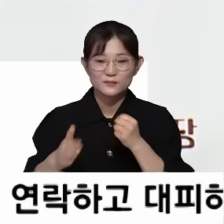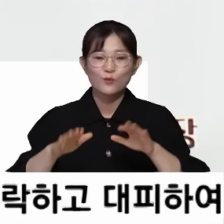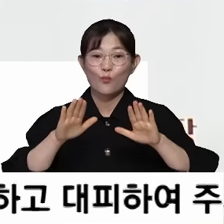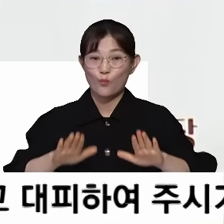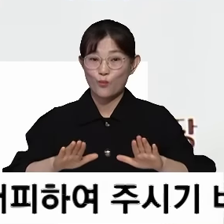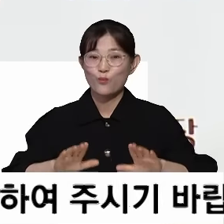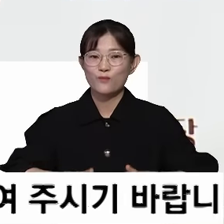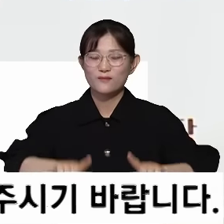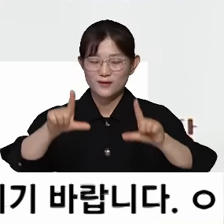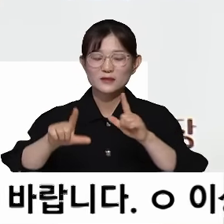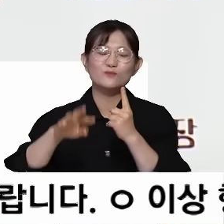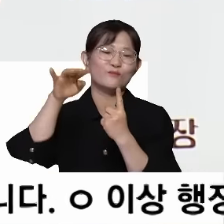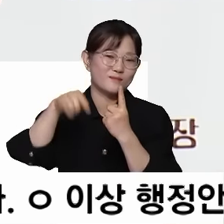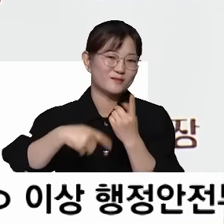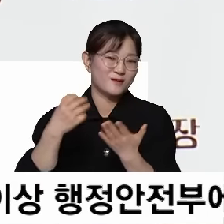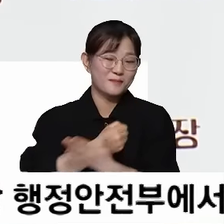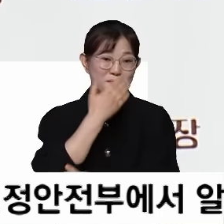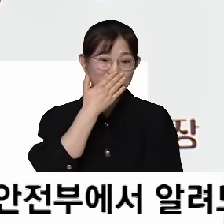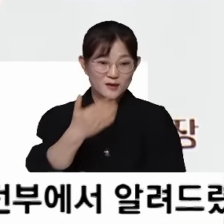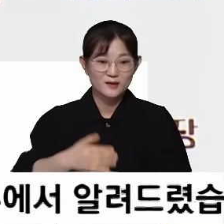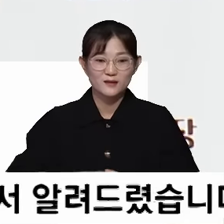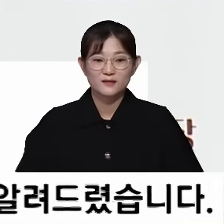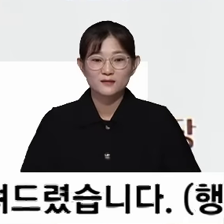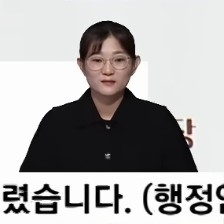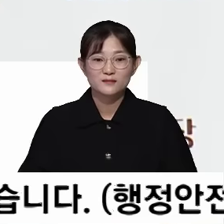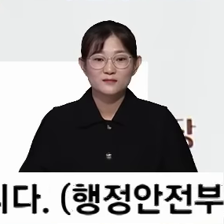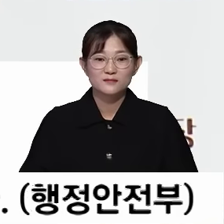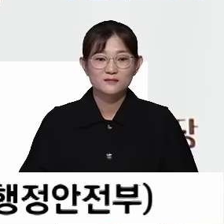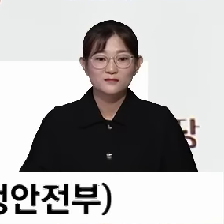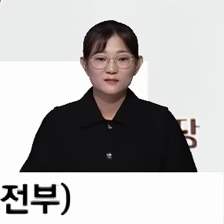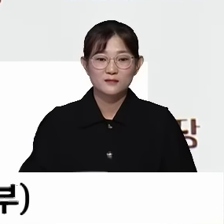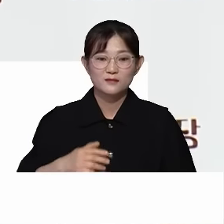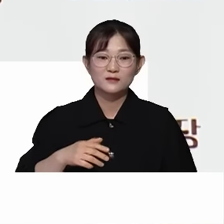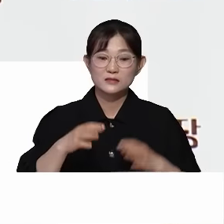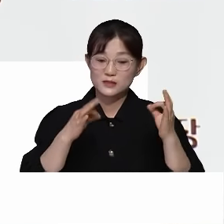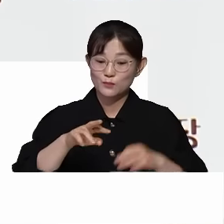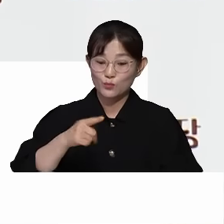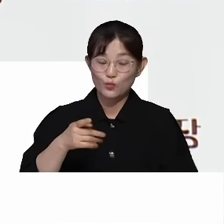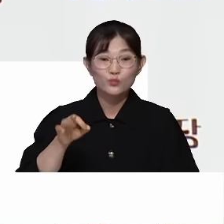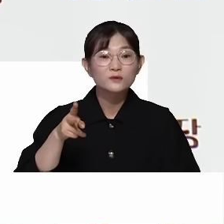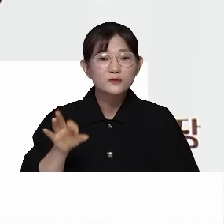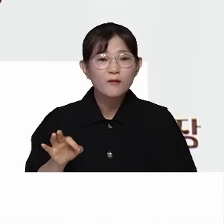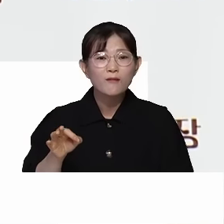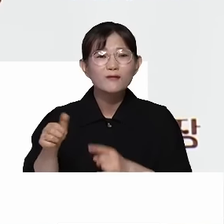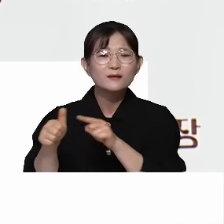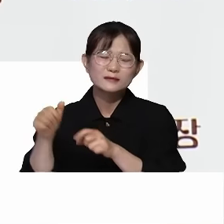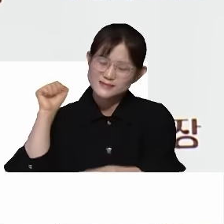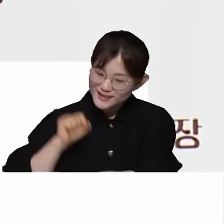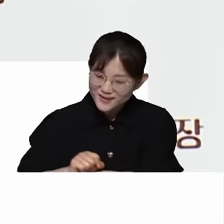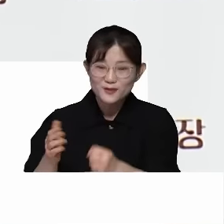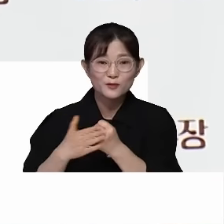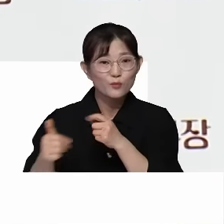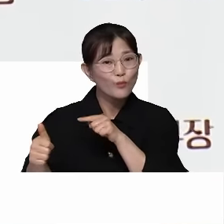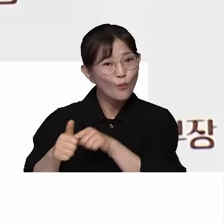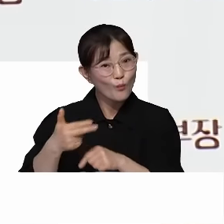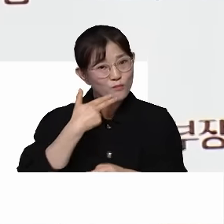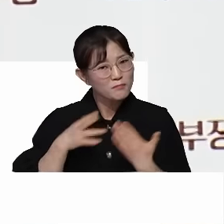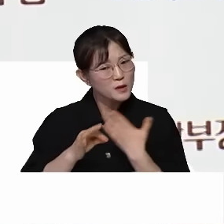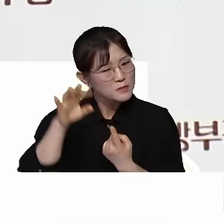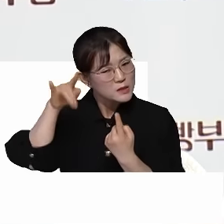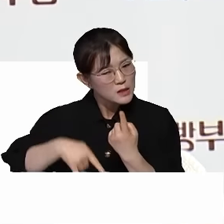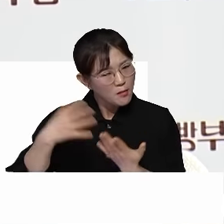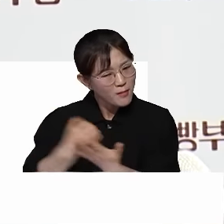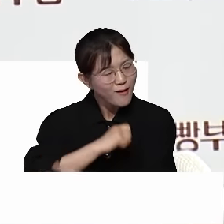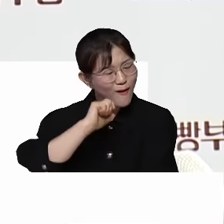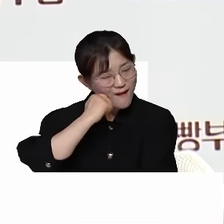우승을 할 수 있지 않았을까 생각합니다. 그리고 제 큰 도영이가 워낙 잘했기 때문에 도영이가 없었으면 좀